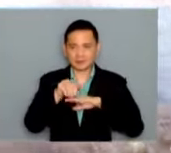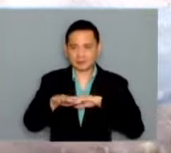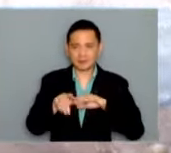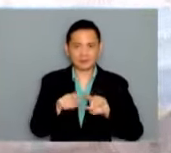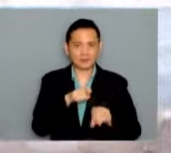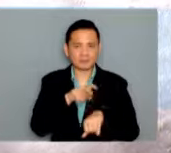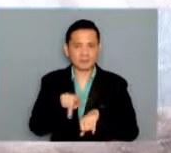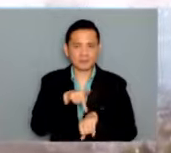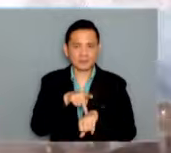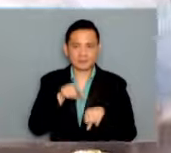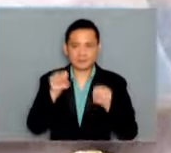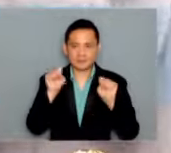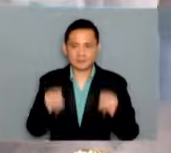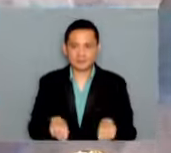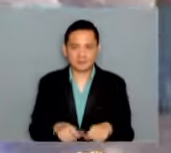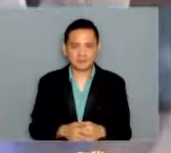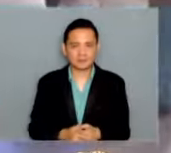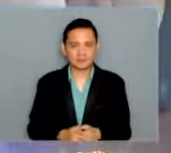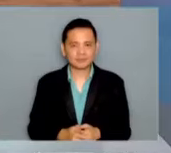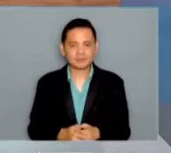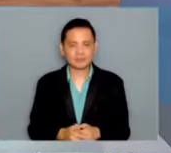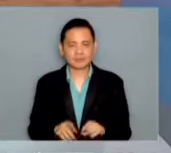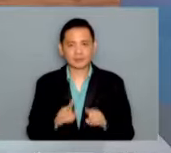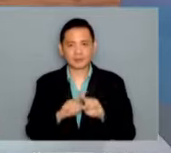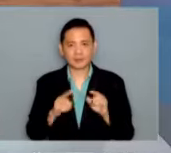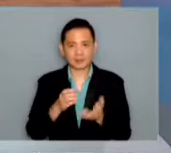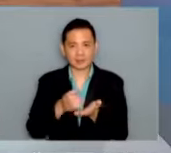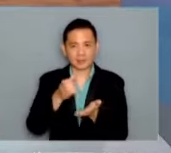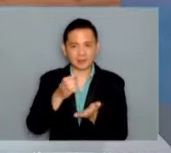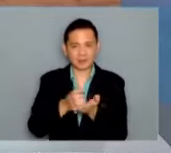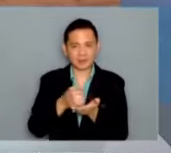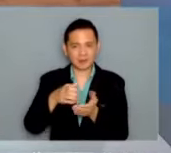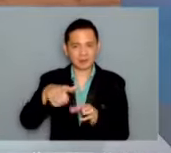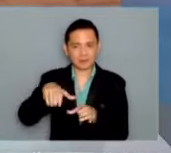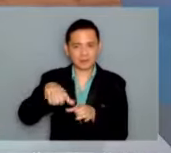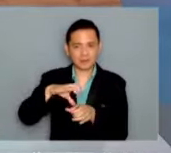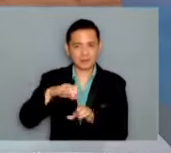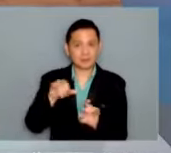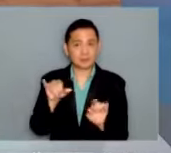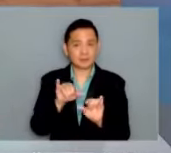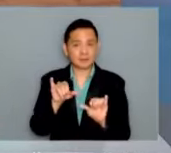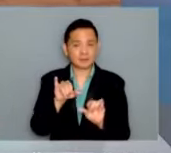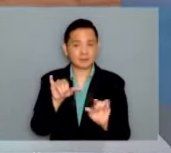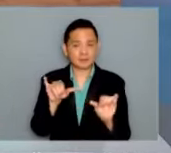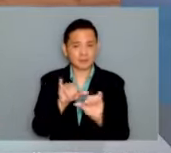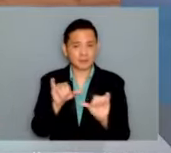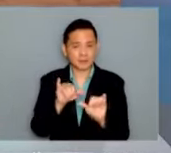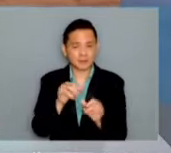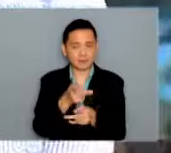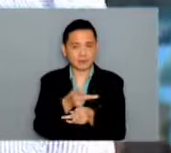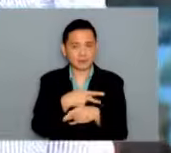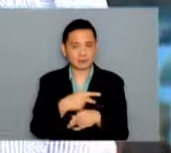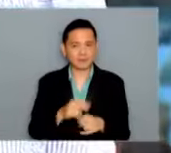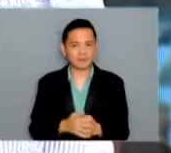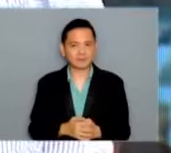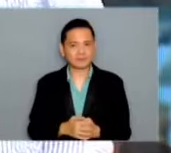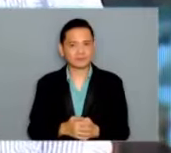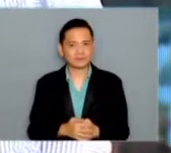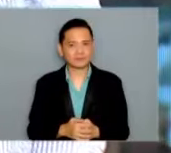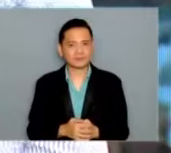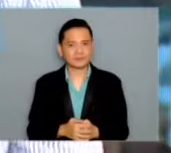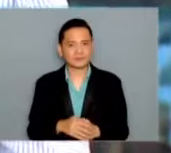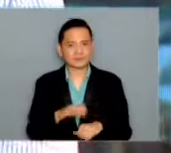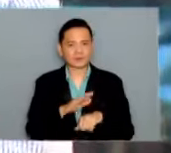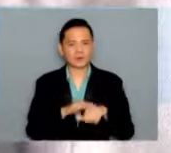Sobrang well-made. Pero itong mga nakakanyo, same products yan, same set of items yan, diba? No, this is yung newest product namin. Okay. Tawag okay. niyan, Dragé.